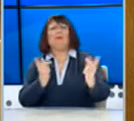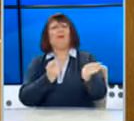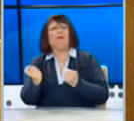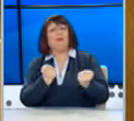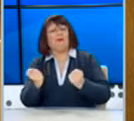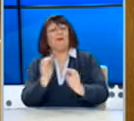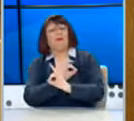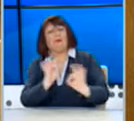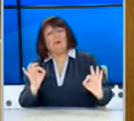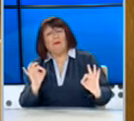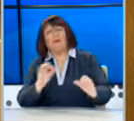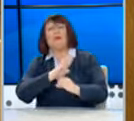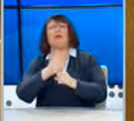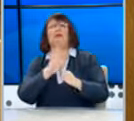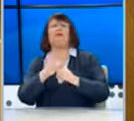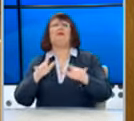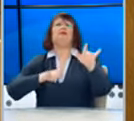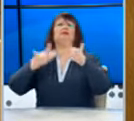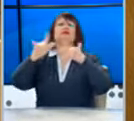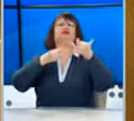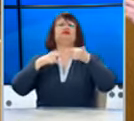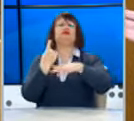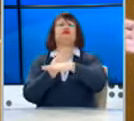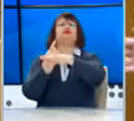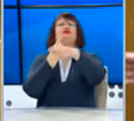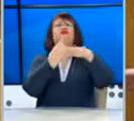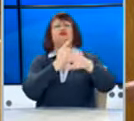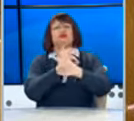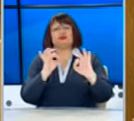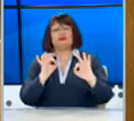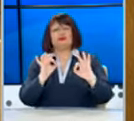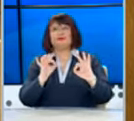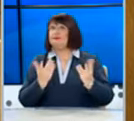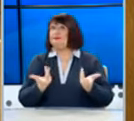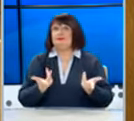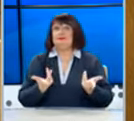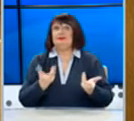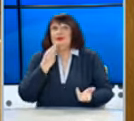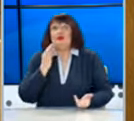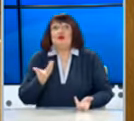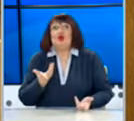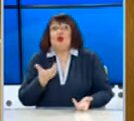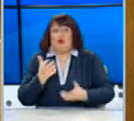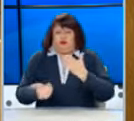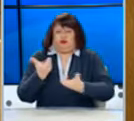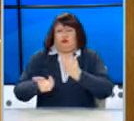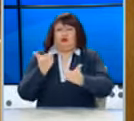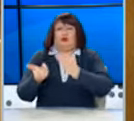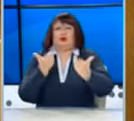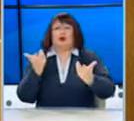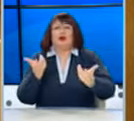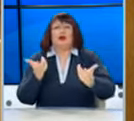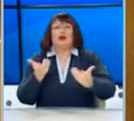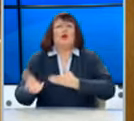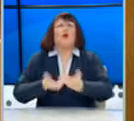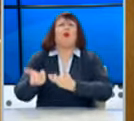ήταν επαρκή τα ενάρια μέσα, αλλά για κάποιο λόγο αυτή η πυρκαγιά